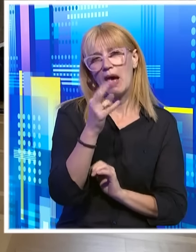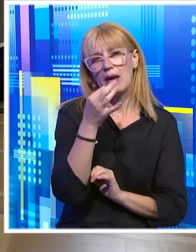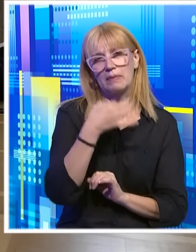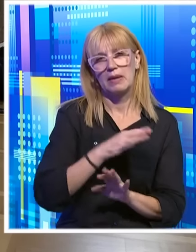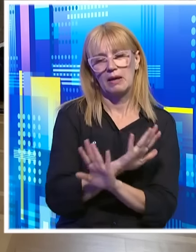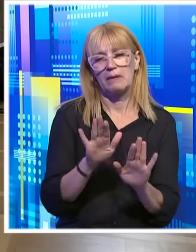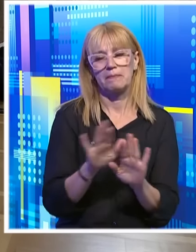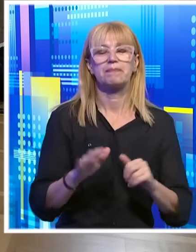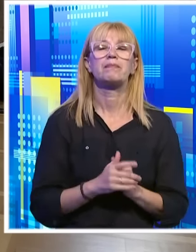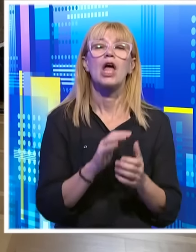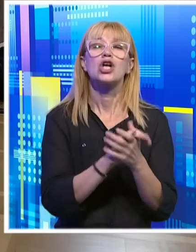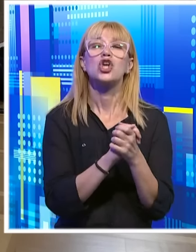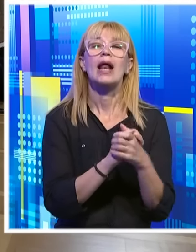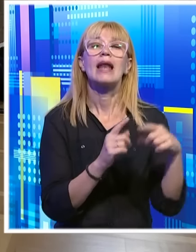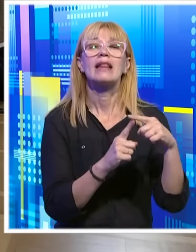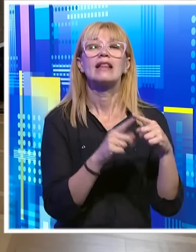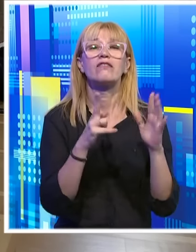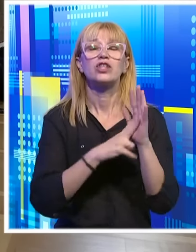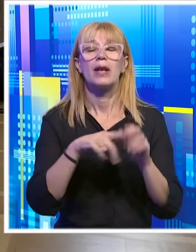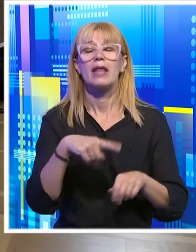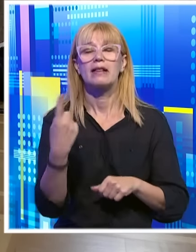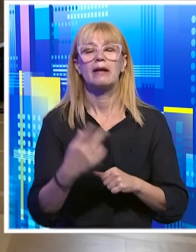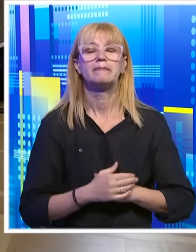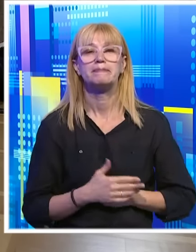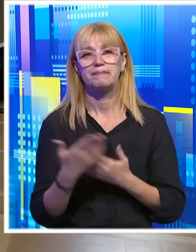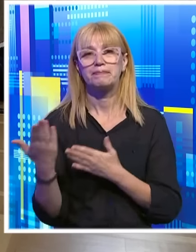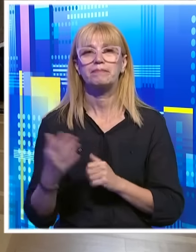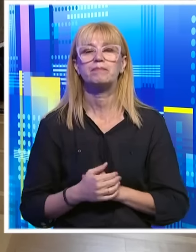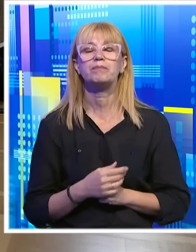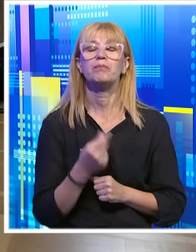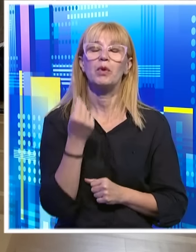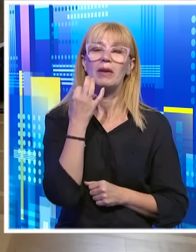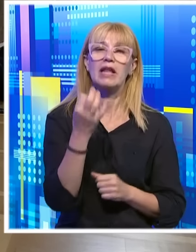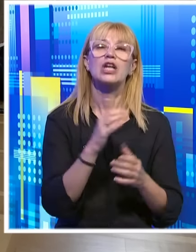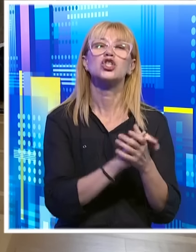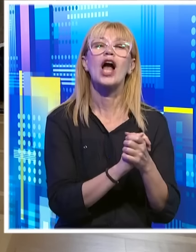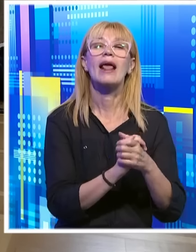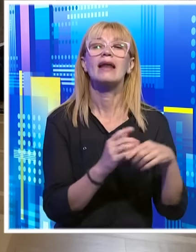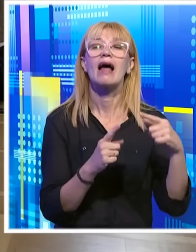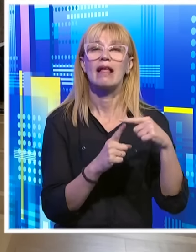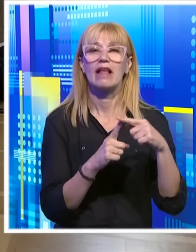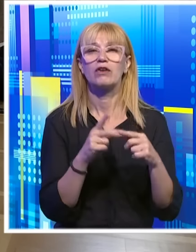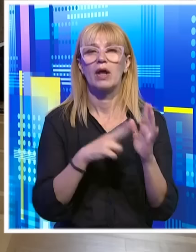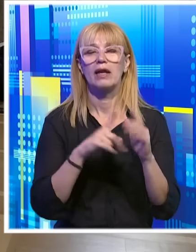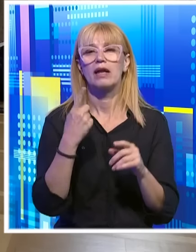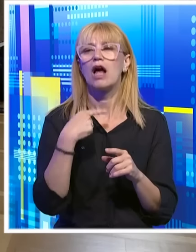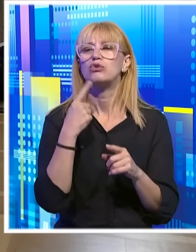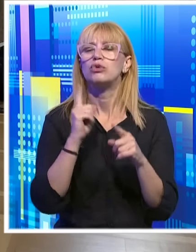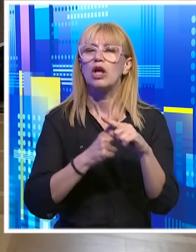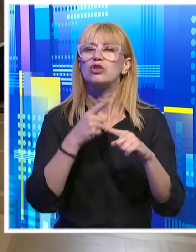Žaklina Tatalović, televizija N1. Žaklina, izvolim. Dobar dan, Žaklina Tatalović, N1. Evo, citirat ću vam Anu Brnabić